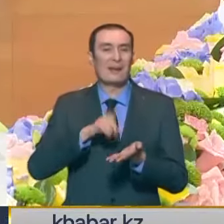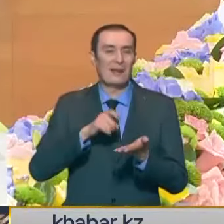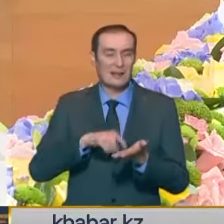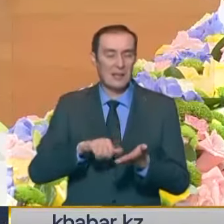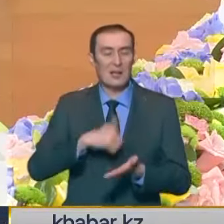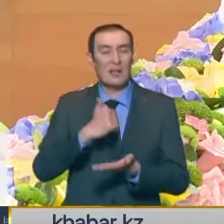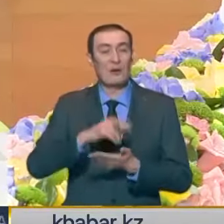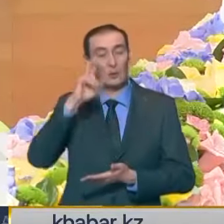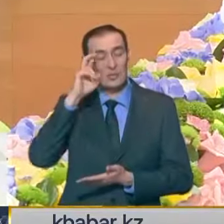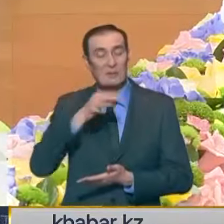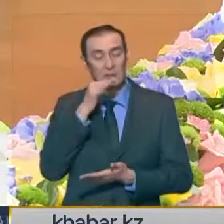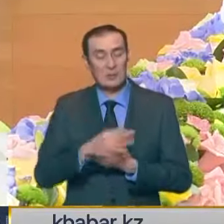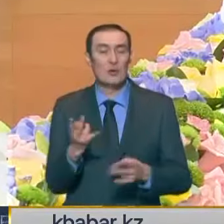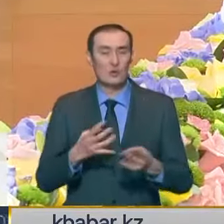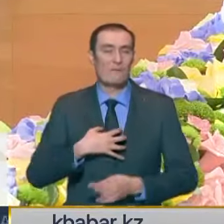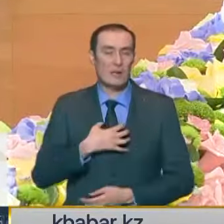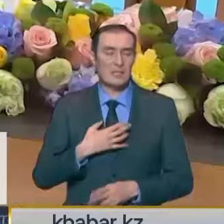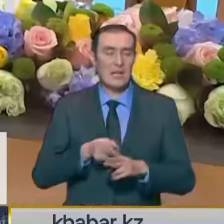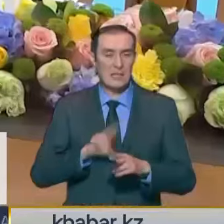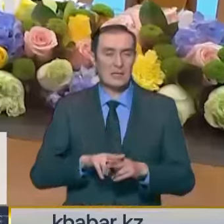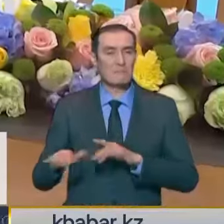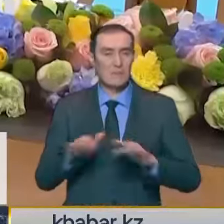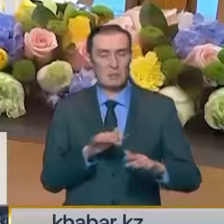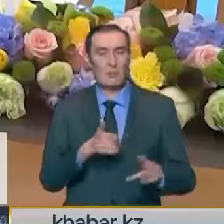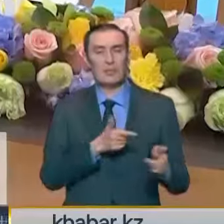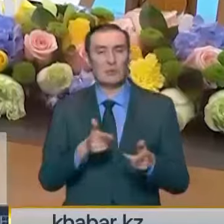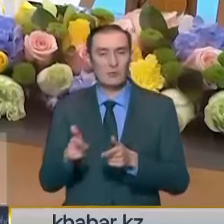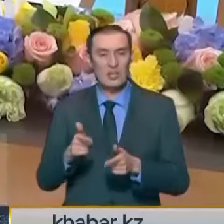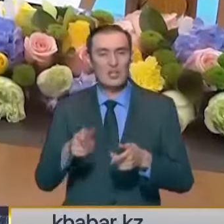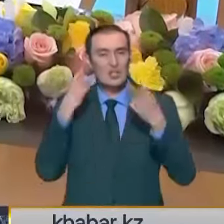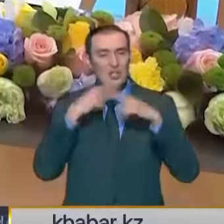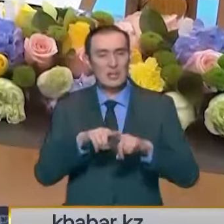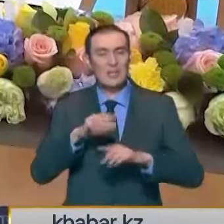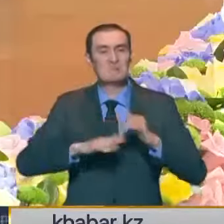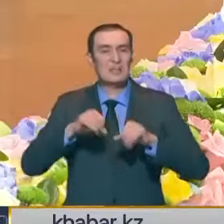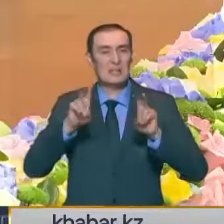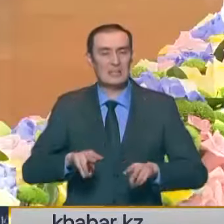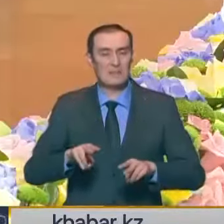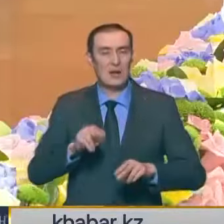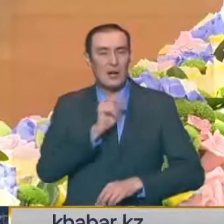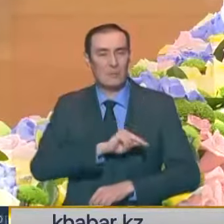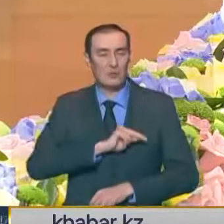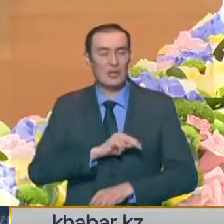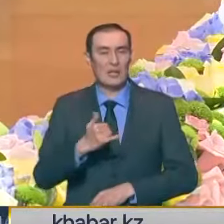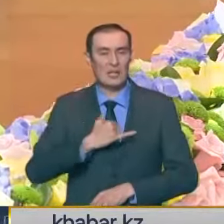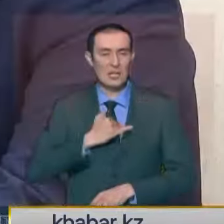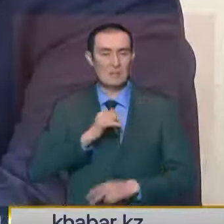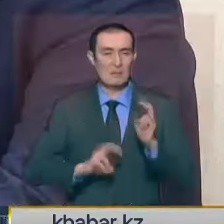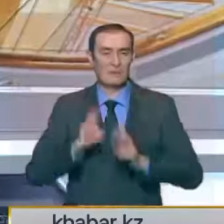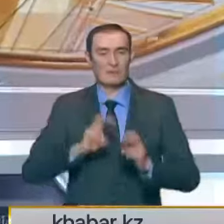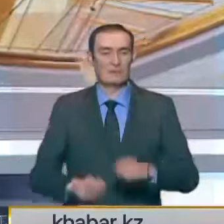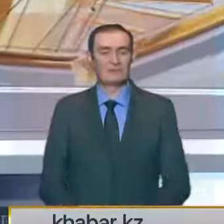государства в свою очередь отметил актуальность принимаемых компаний мер по подготовке инженерных кадров для отече промышлености